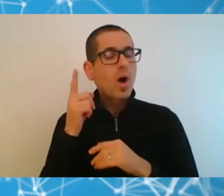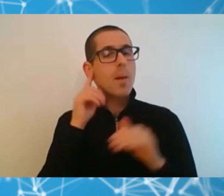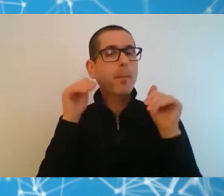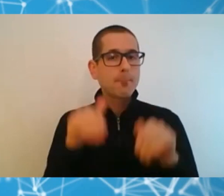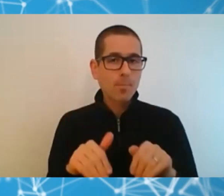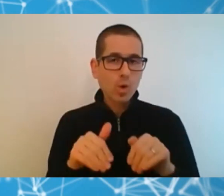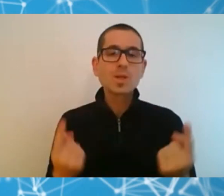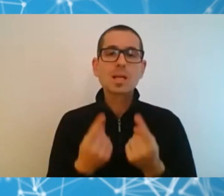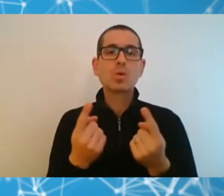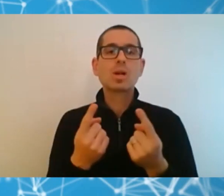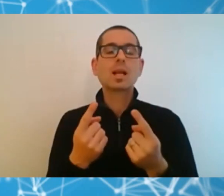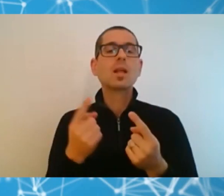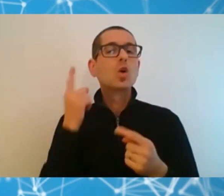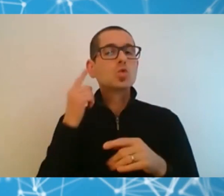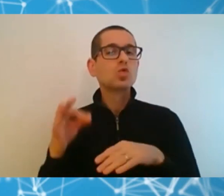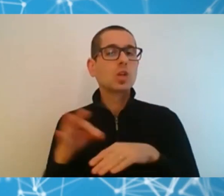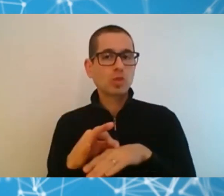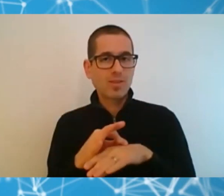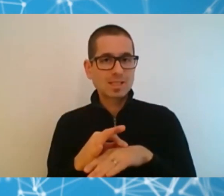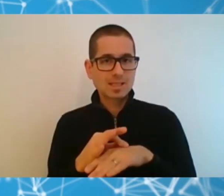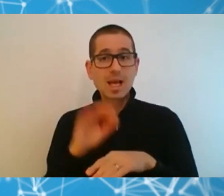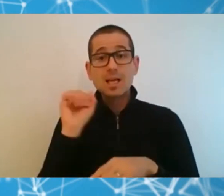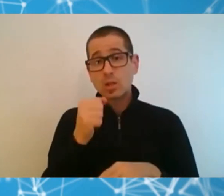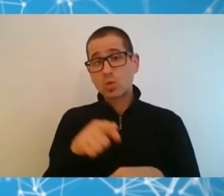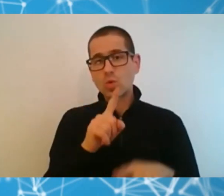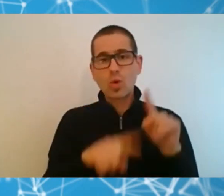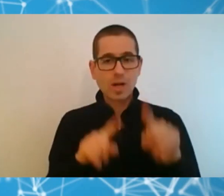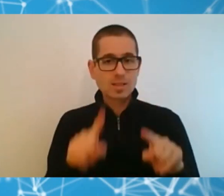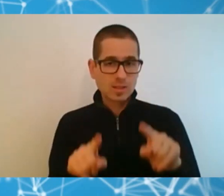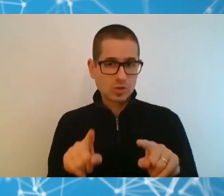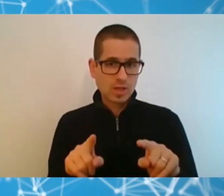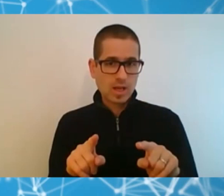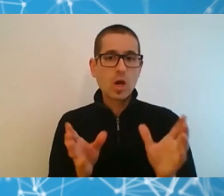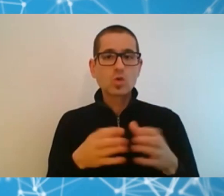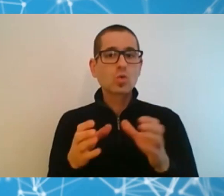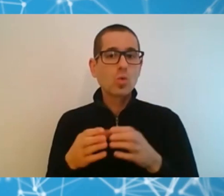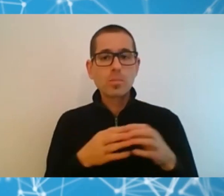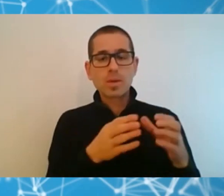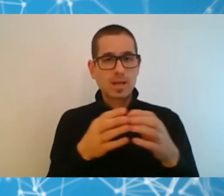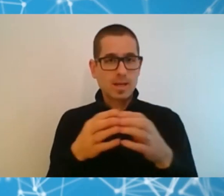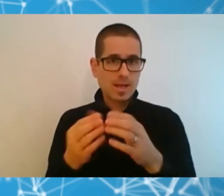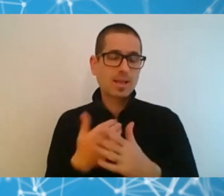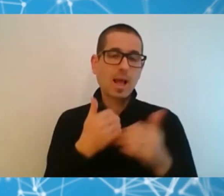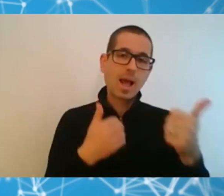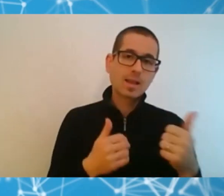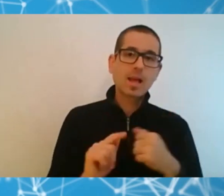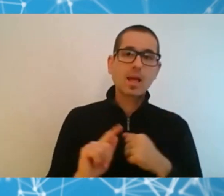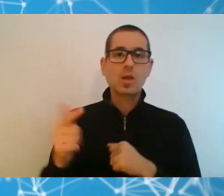živec. Tako da so to pravzaprav različne skupine pacientov za en in drug